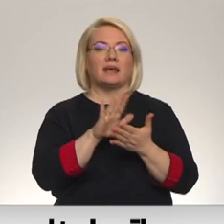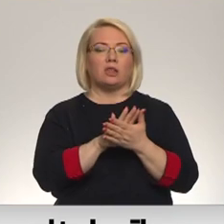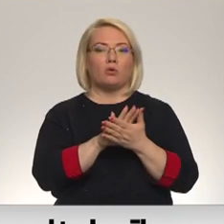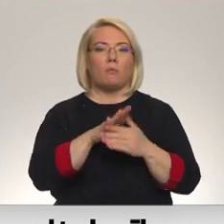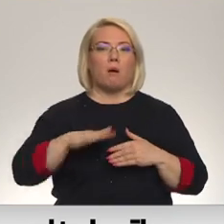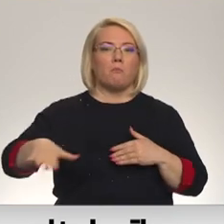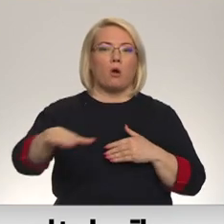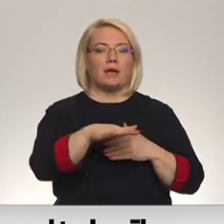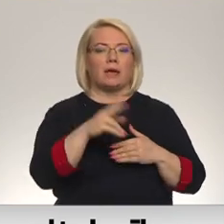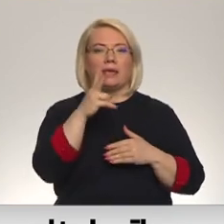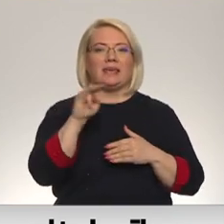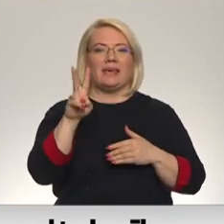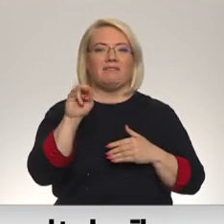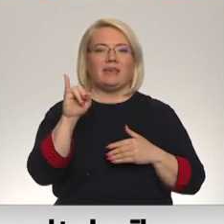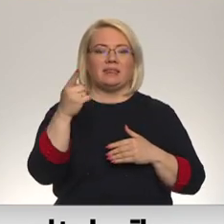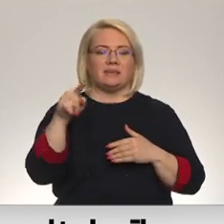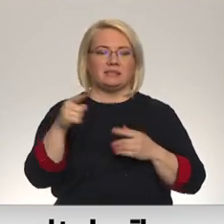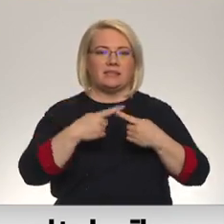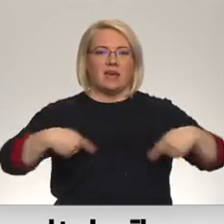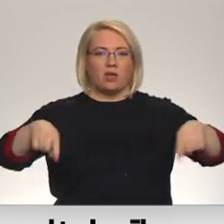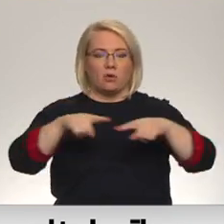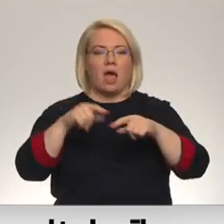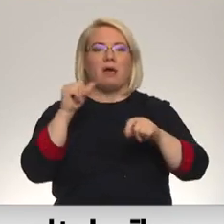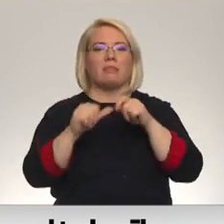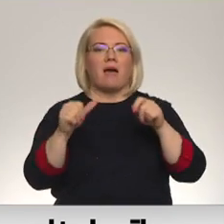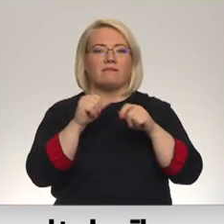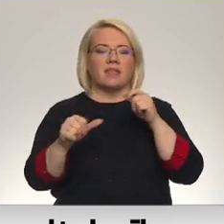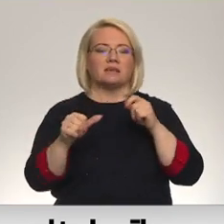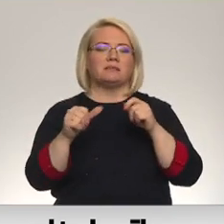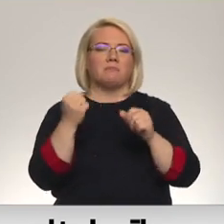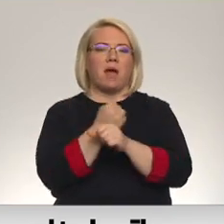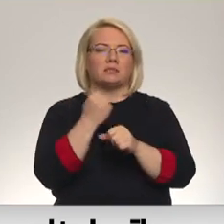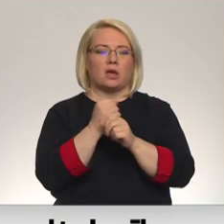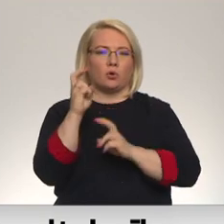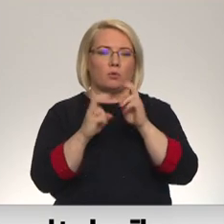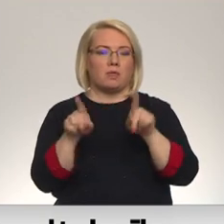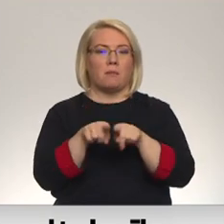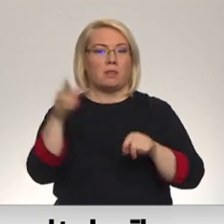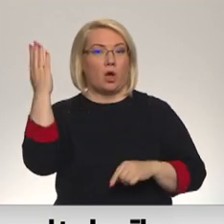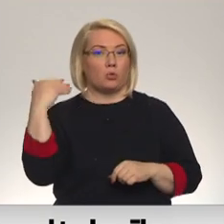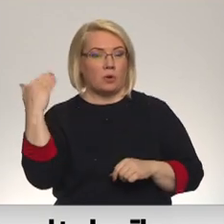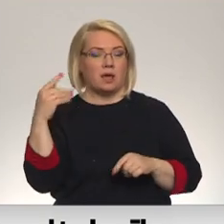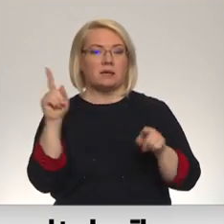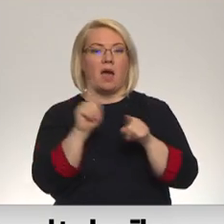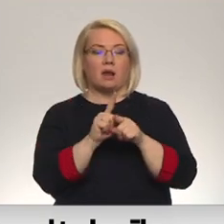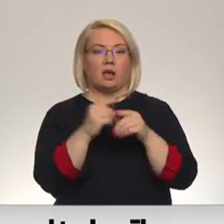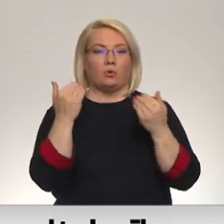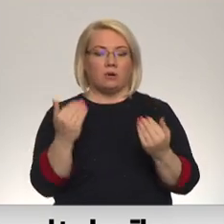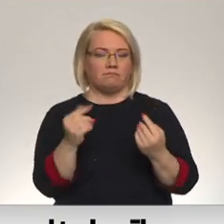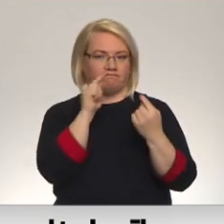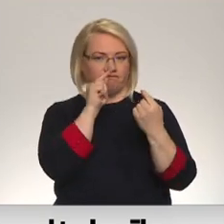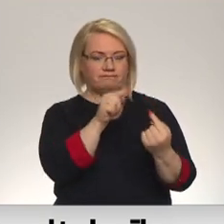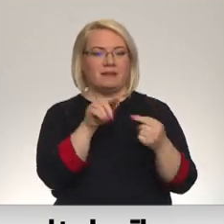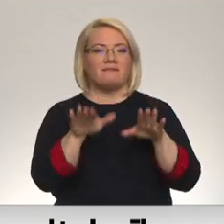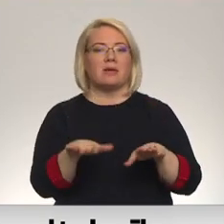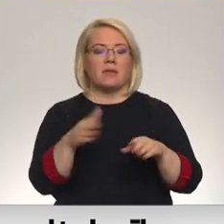Ķīvītes teritorijā būvēt naftas katalizatoru pārstrādes rūpnīcu. Tāpat kā toreiz, arī tagad pret šo ieceri asi iebilst